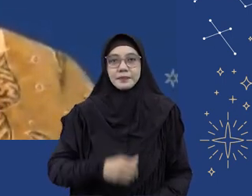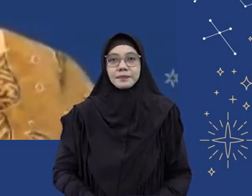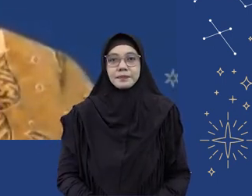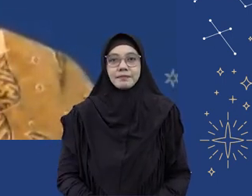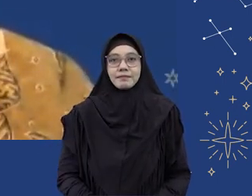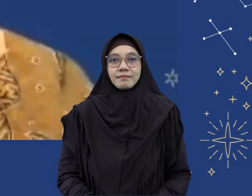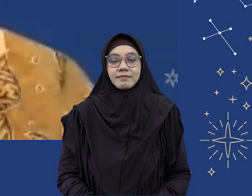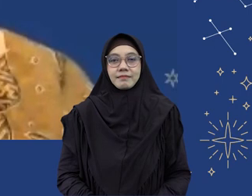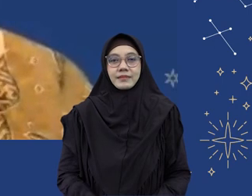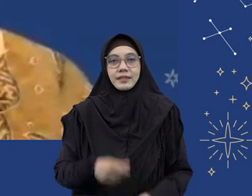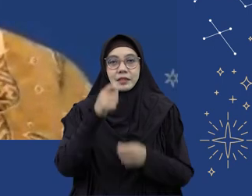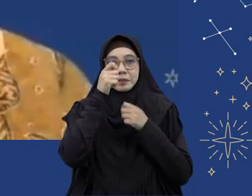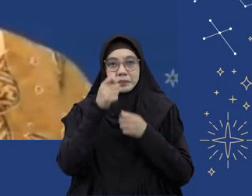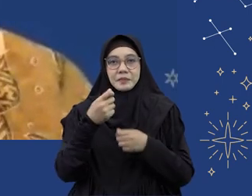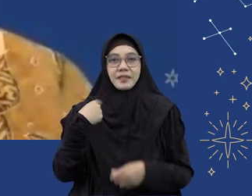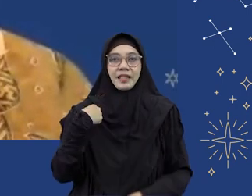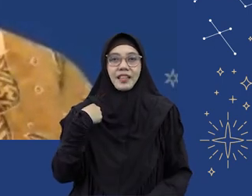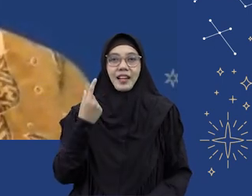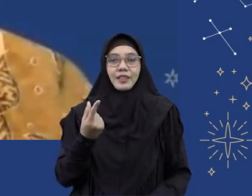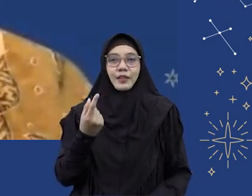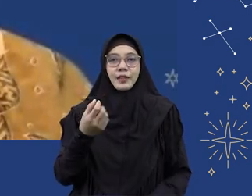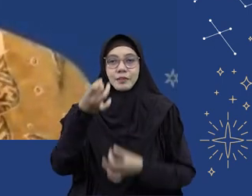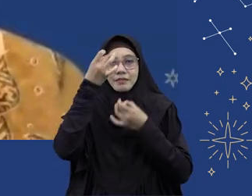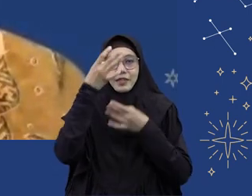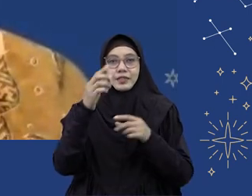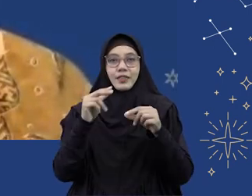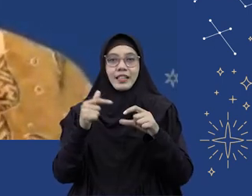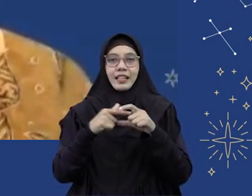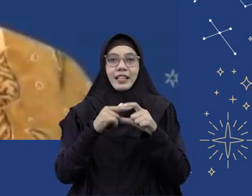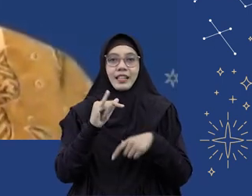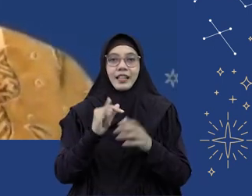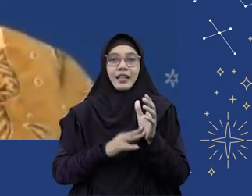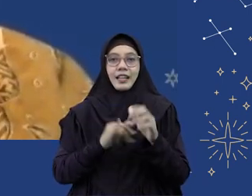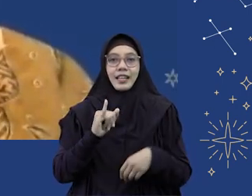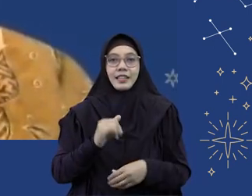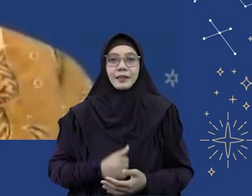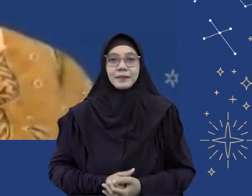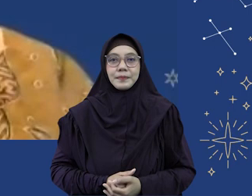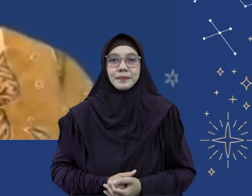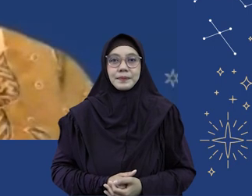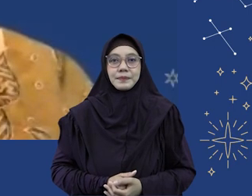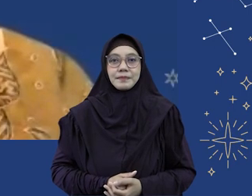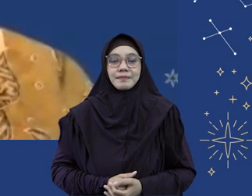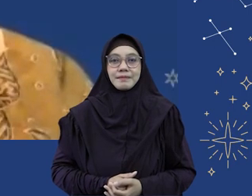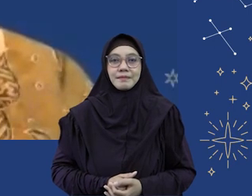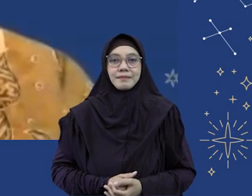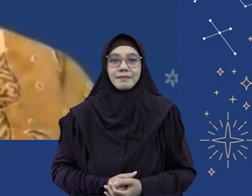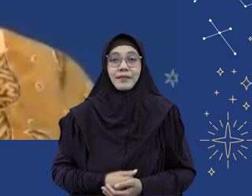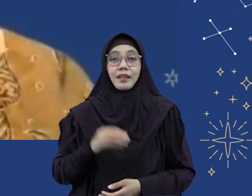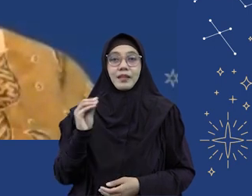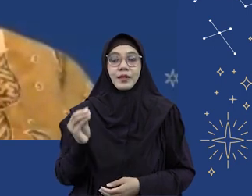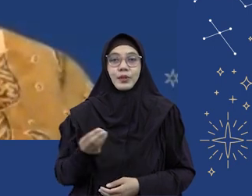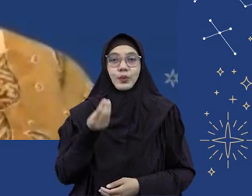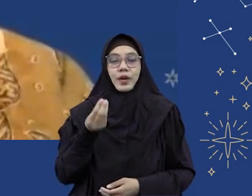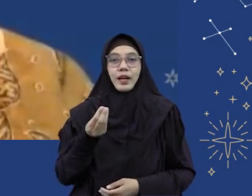Rektor ITB Ibu profesor hari ini Kusuma dan yang saya hormati adalah ketua